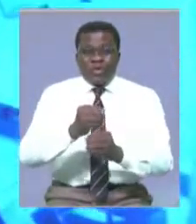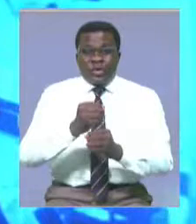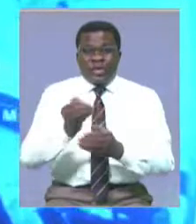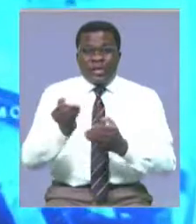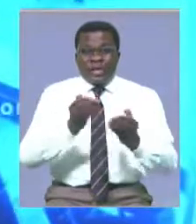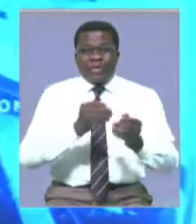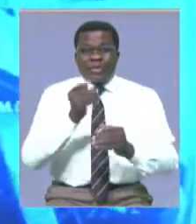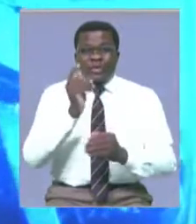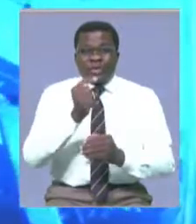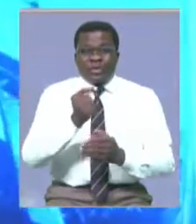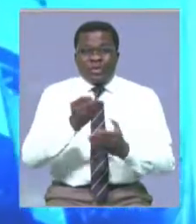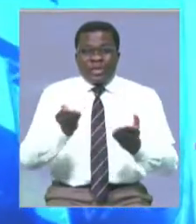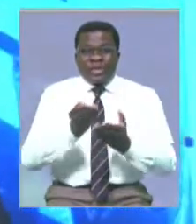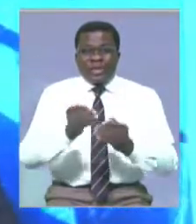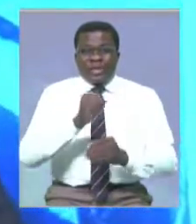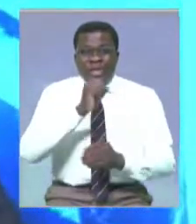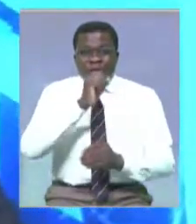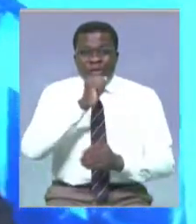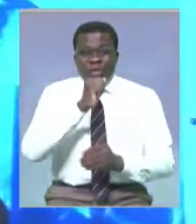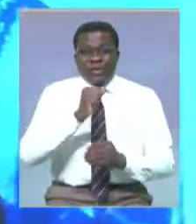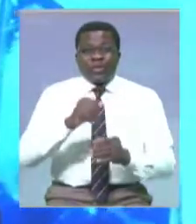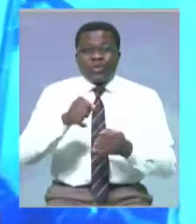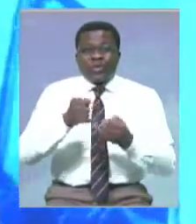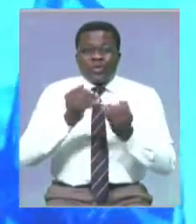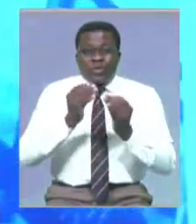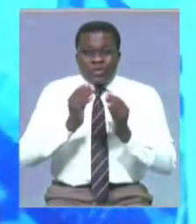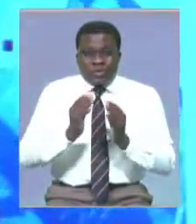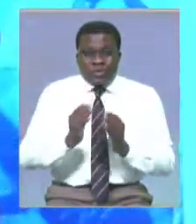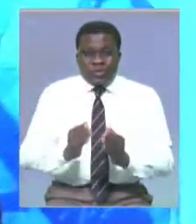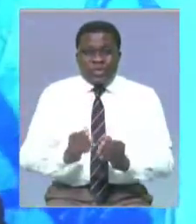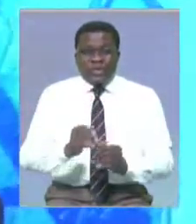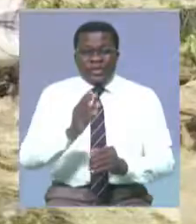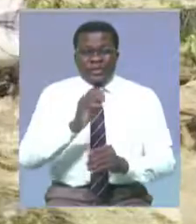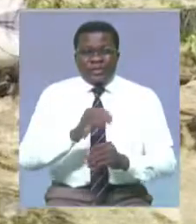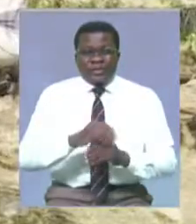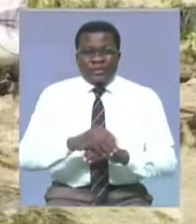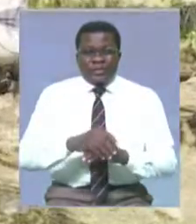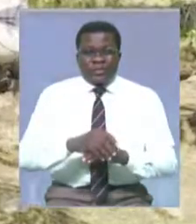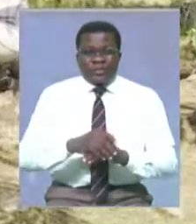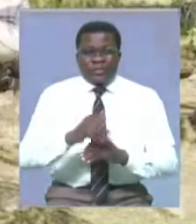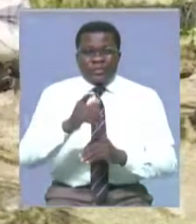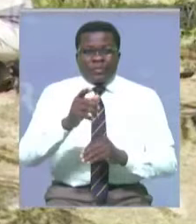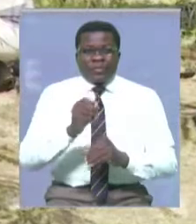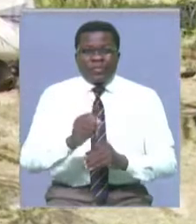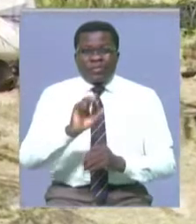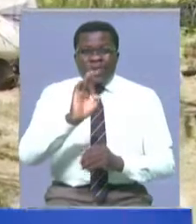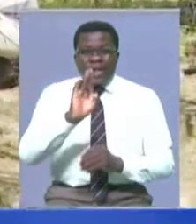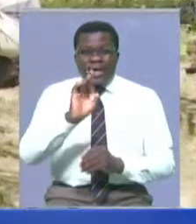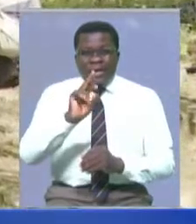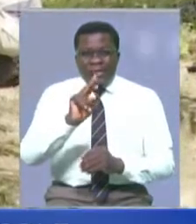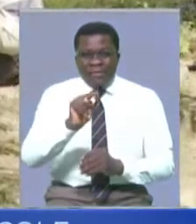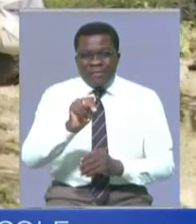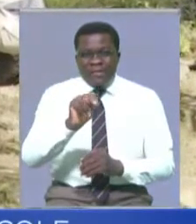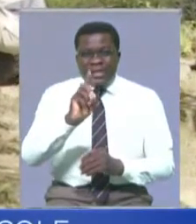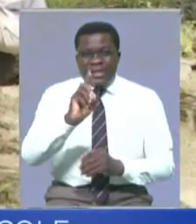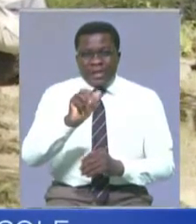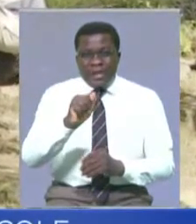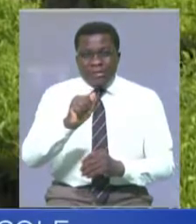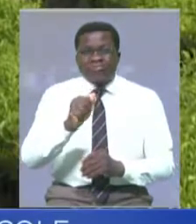son témoignage ici au micro de Lenaï Kagwazaou et Bernard Diaoui. FNDAC a l'ogoé